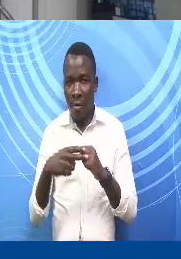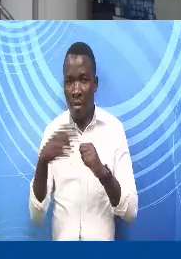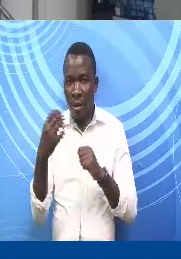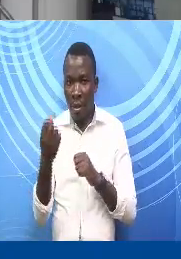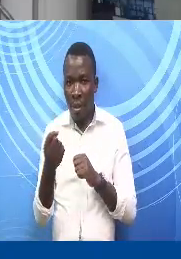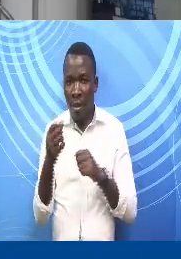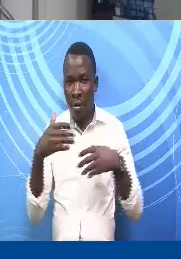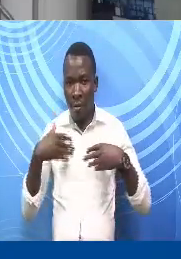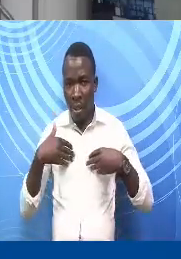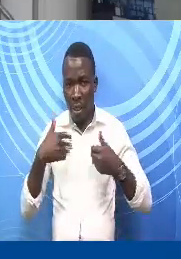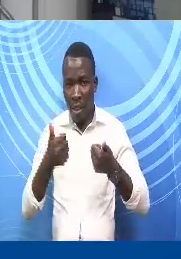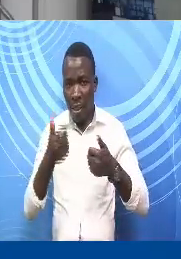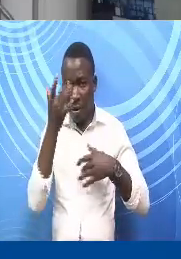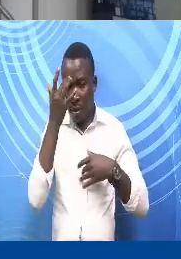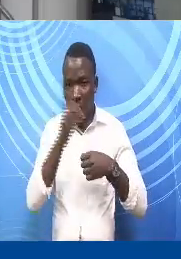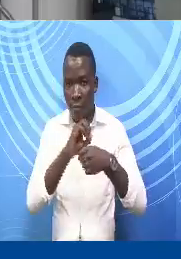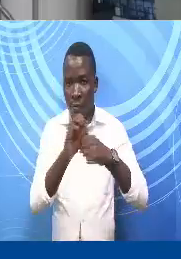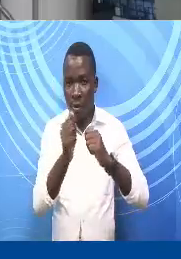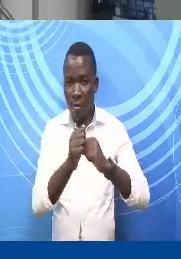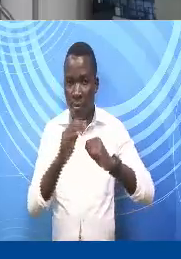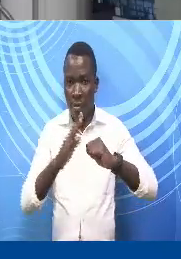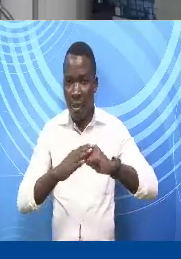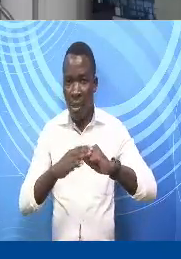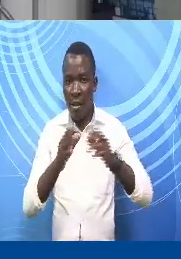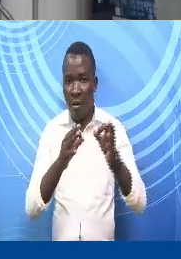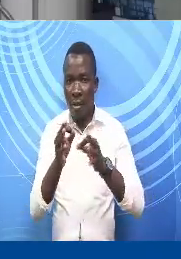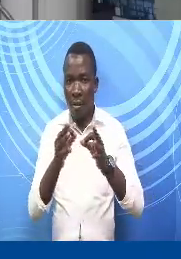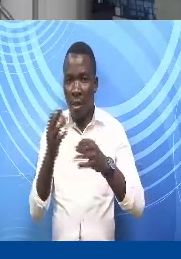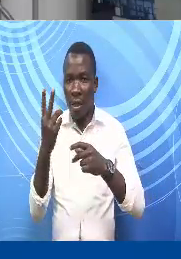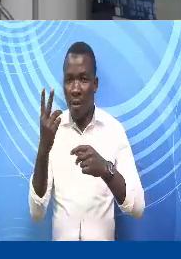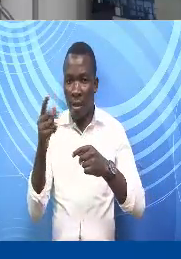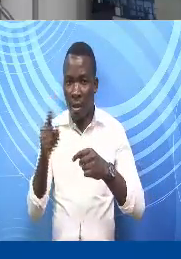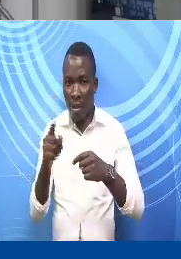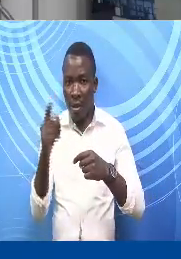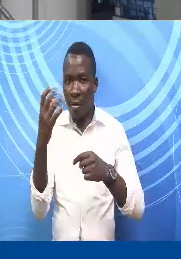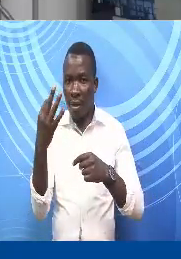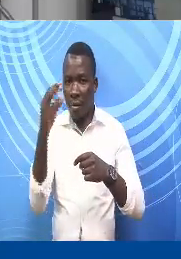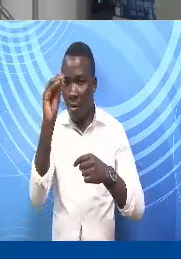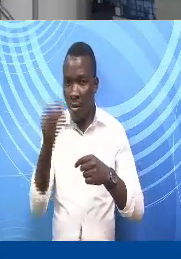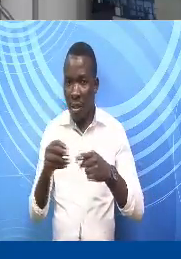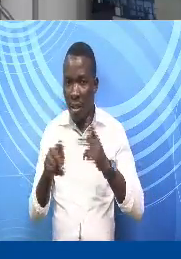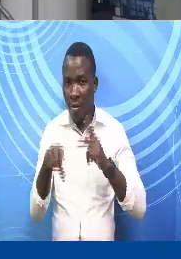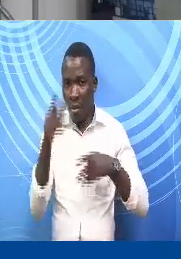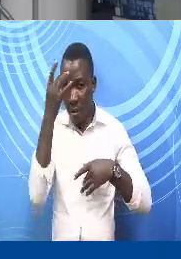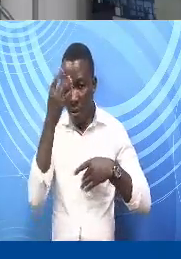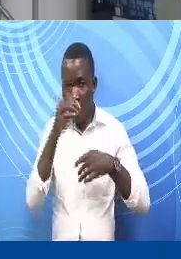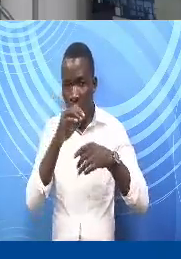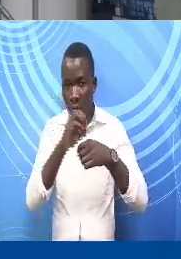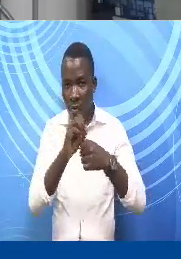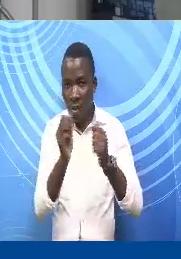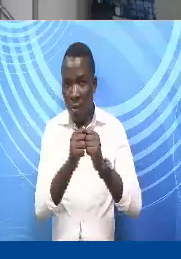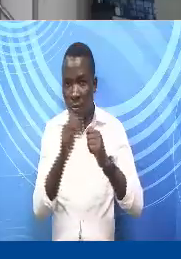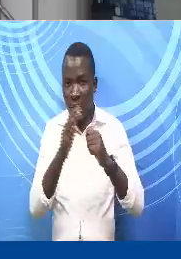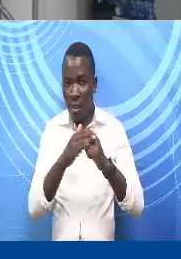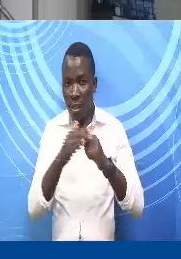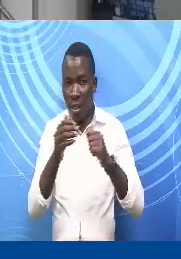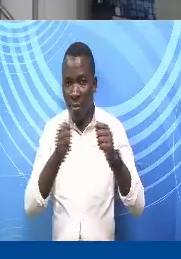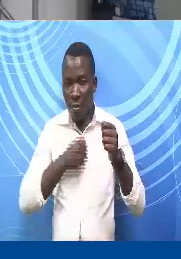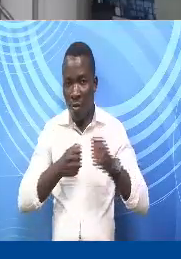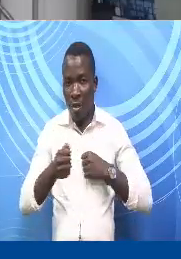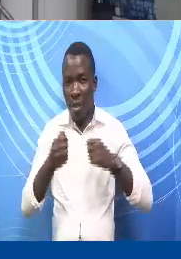15,475 bamaze gukiraho icyorezo cya COVID-19 ni ukuvuga 2.3% by'abarwaye COVID-19 hano mu Rwanda bamaze